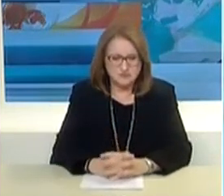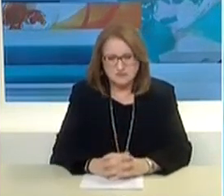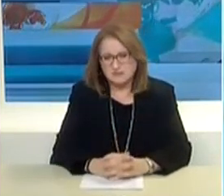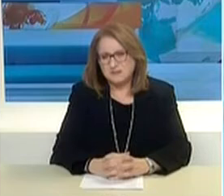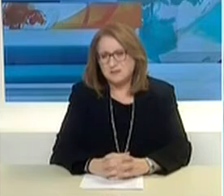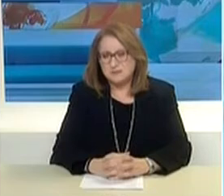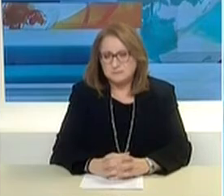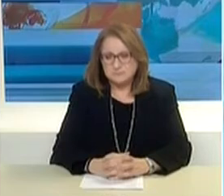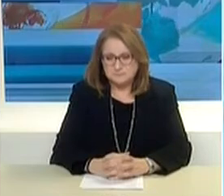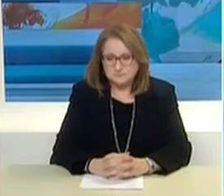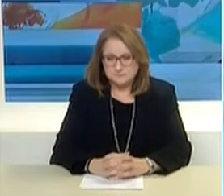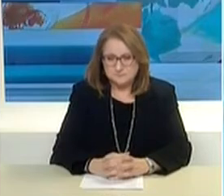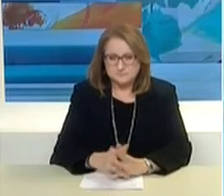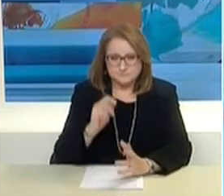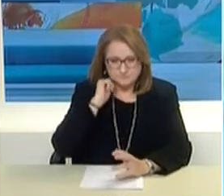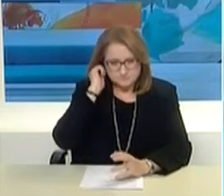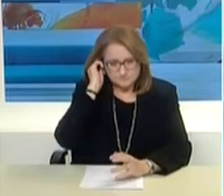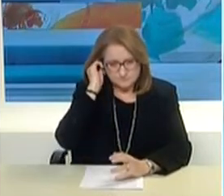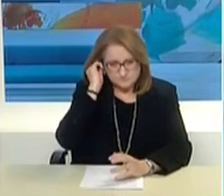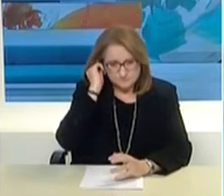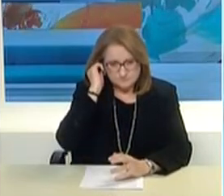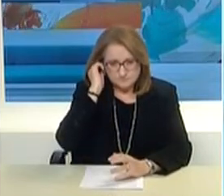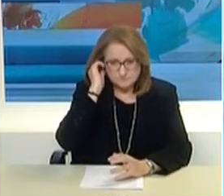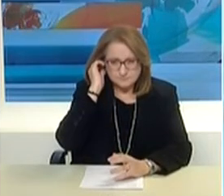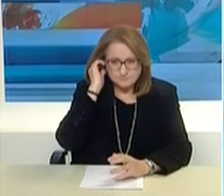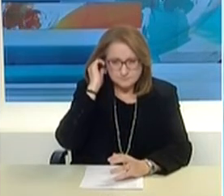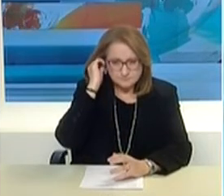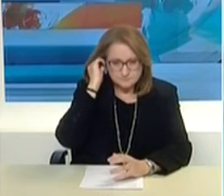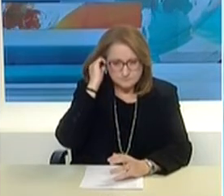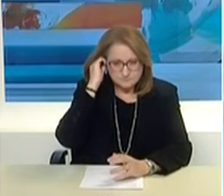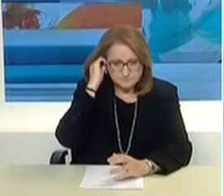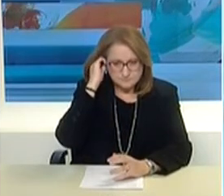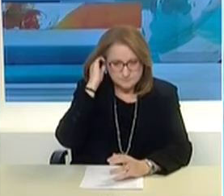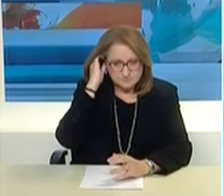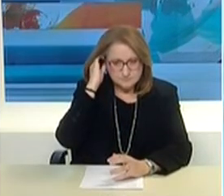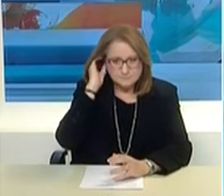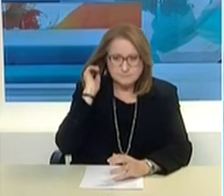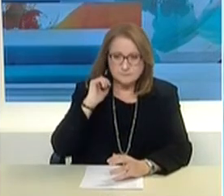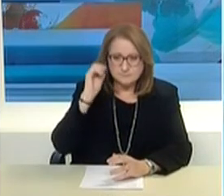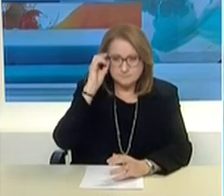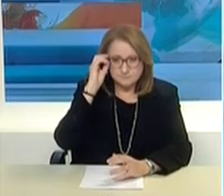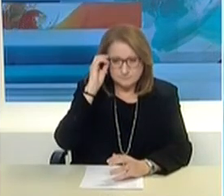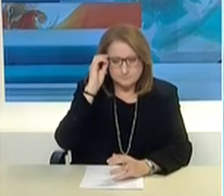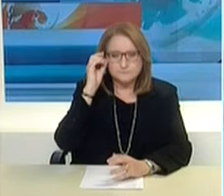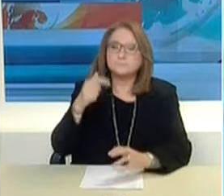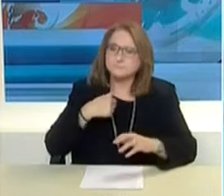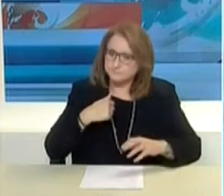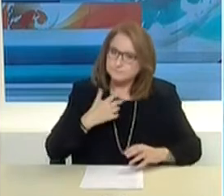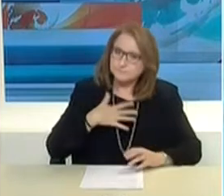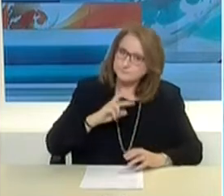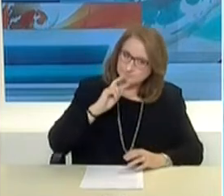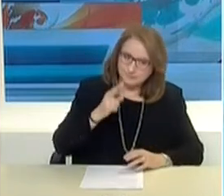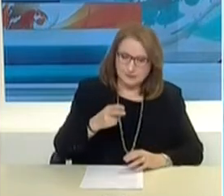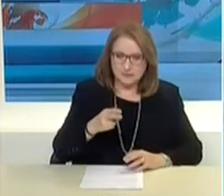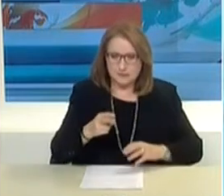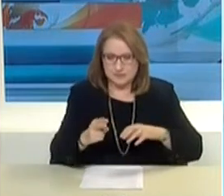Κ. Κουντοζαμάνης. Ναι. Θα ήθελα να απαντήσω στο ερώτημα περί υλικών. Να πω ότι...